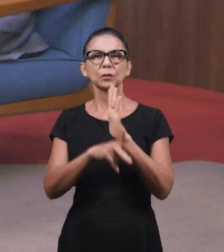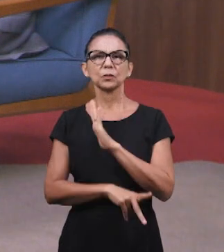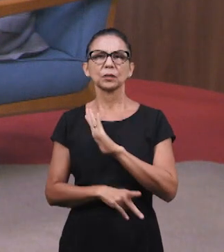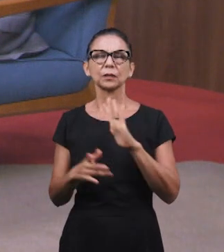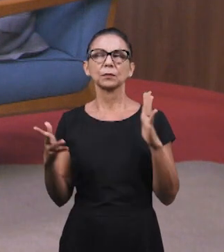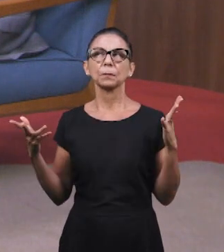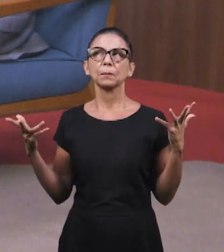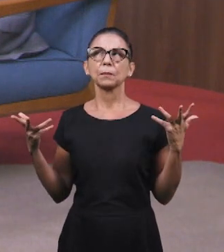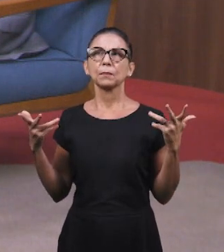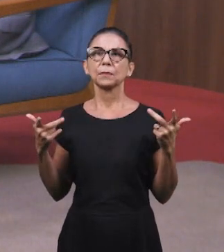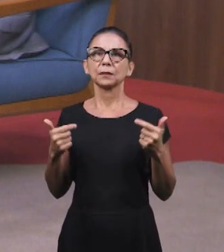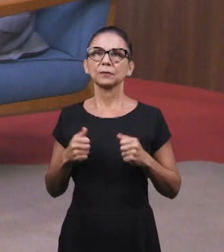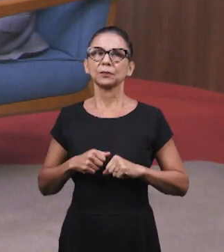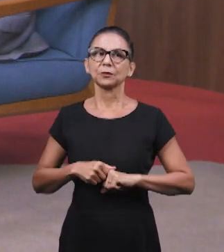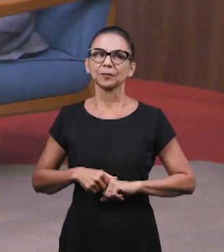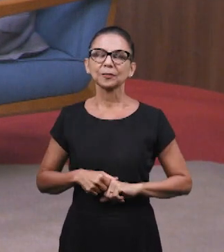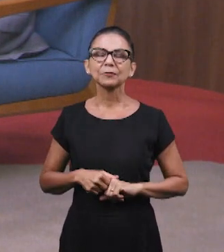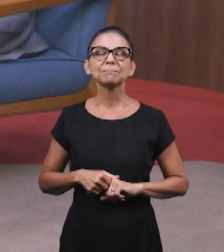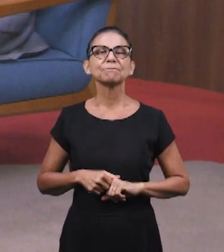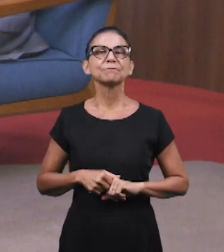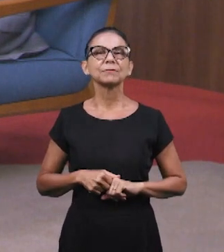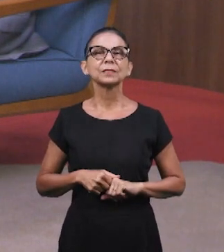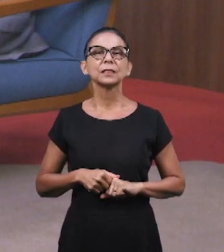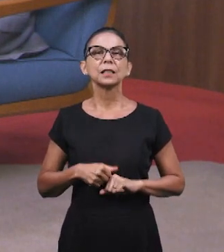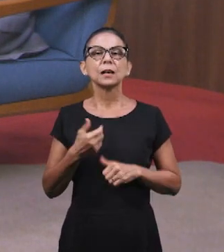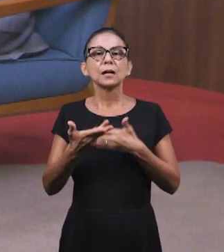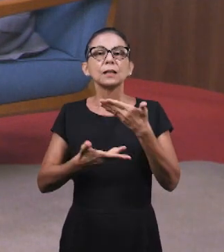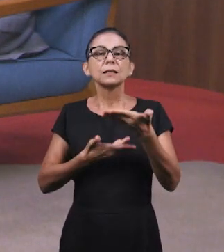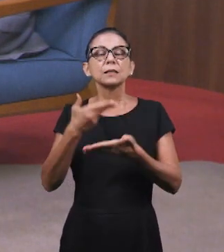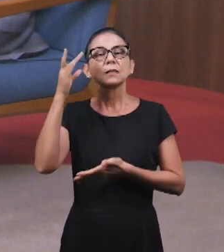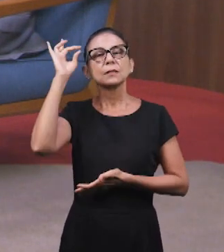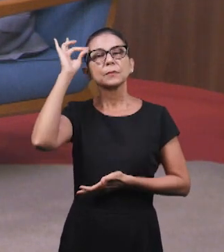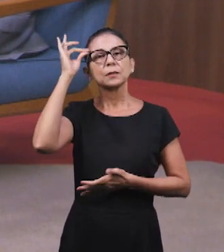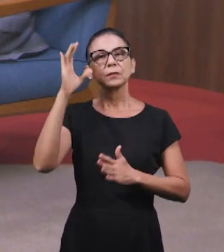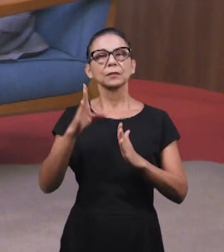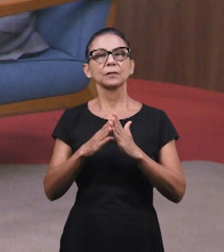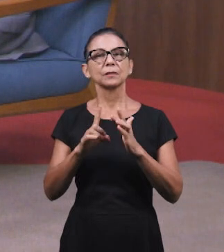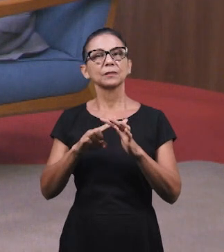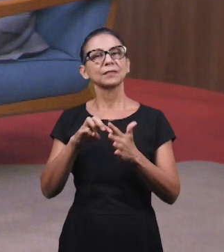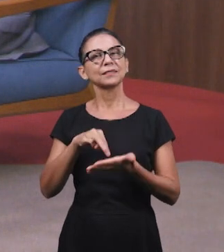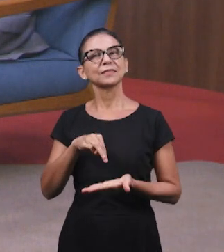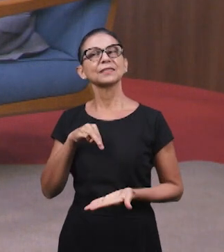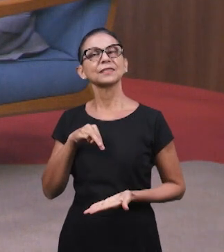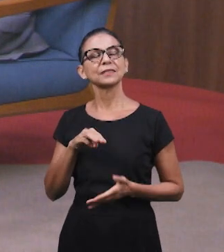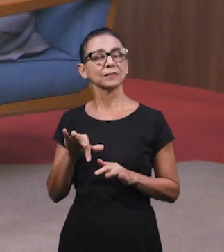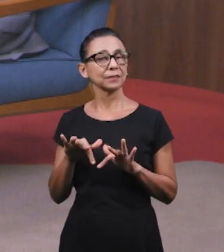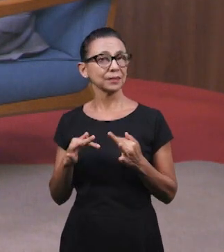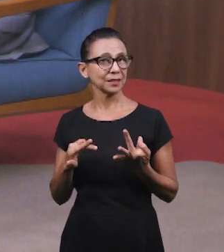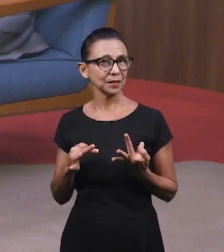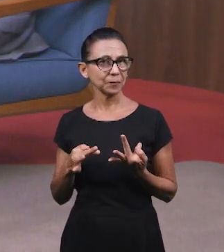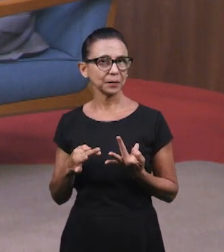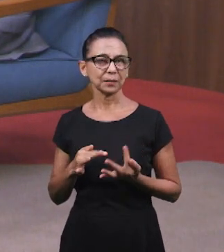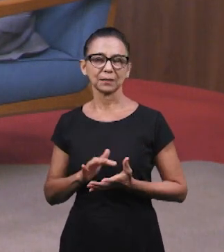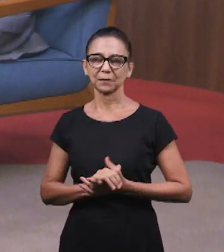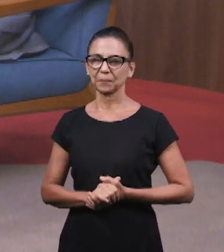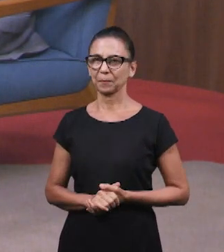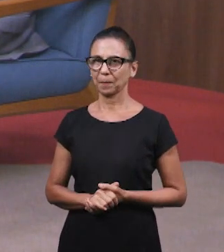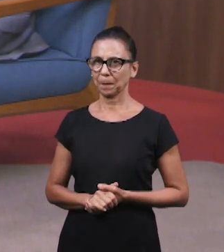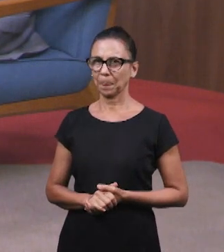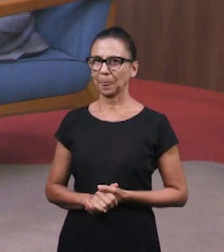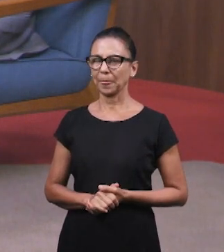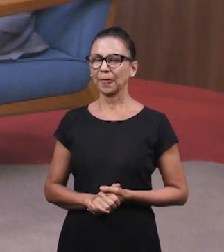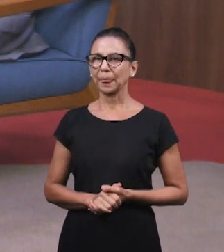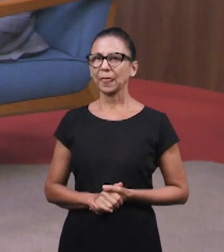merveilleux que vous aussi, vous pouvez vous bénéficier de cela. C'est le projet